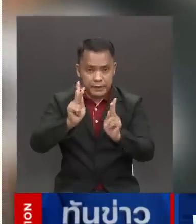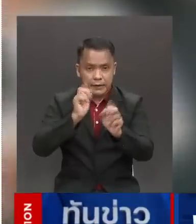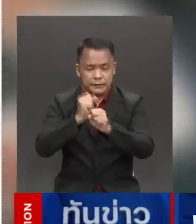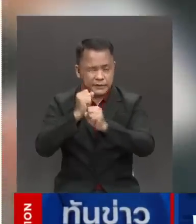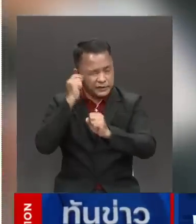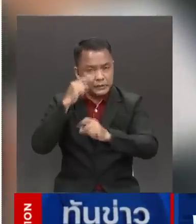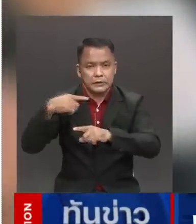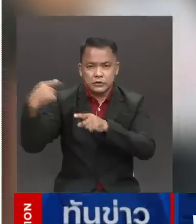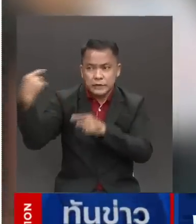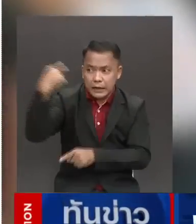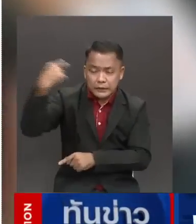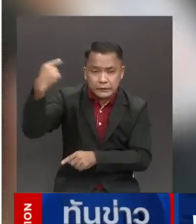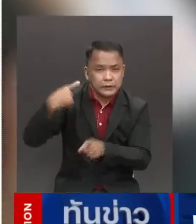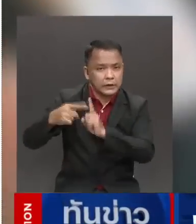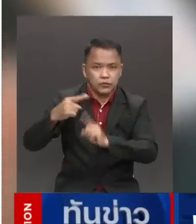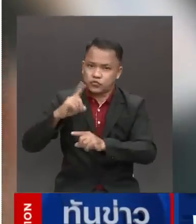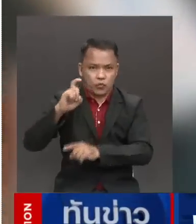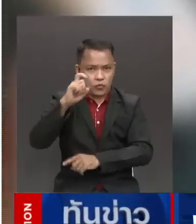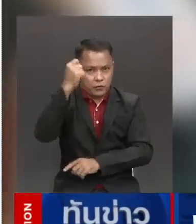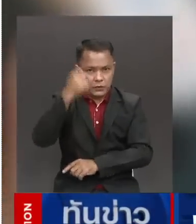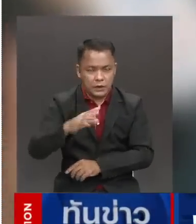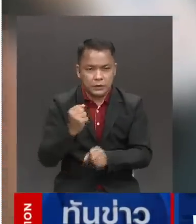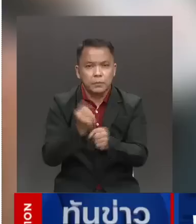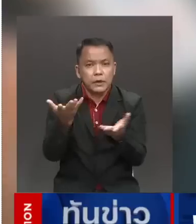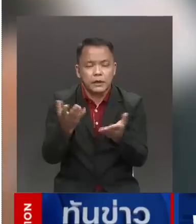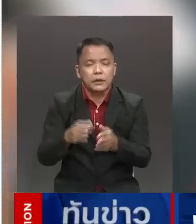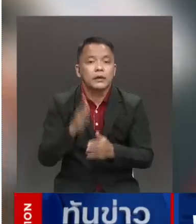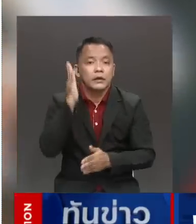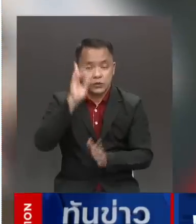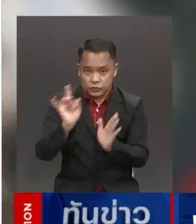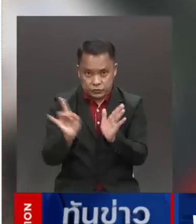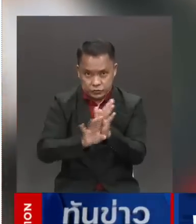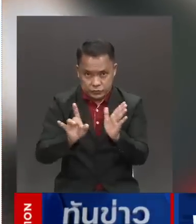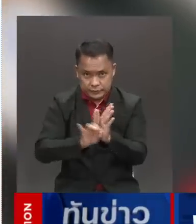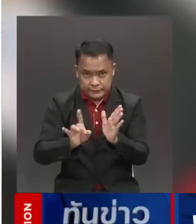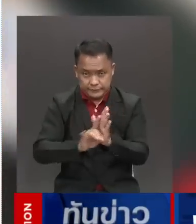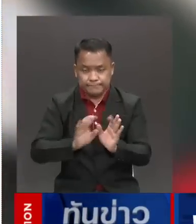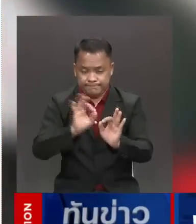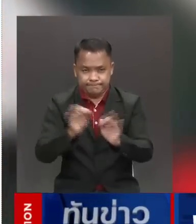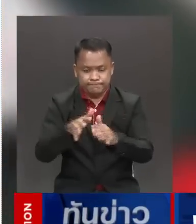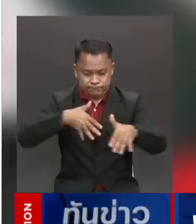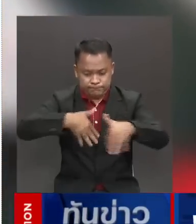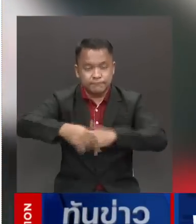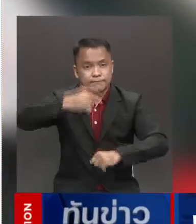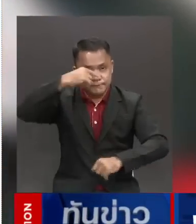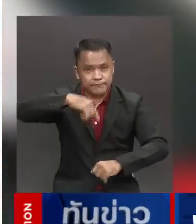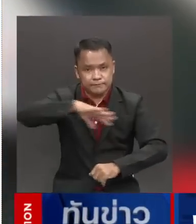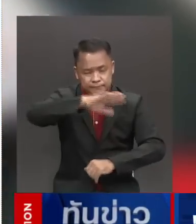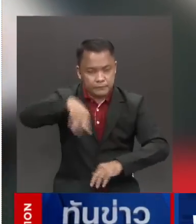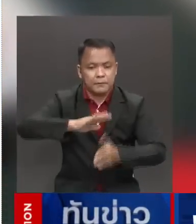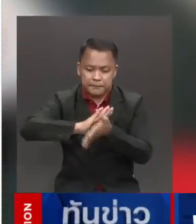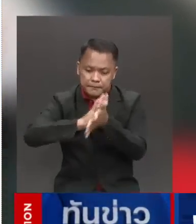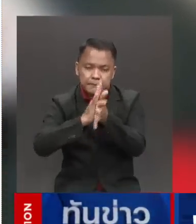หักคำสั่งของเจ้านายในเรื่องที่ไม่ถูกไม่ควรได้ยังไงกันแล้วก็ประเด็นสุดท้ายเธอเขียนแบบนี้ครับว่าสังคมไทยก็ต้องเ